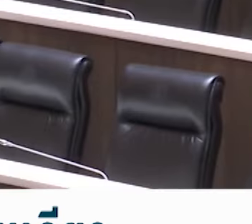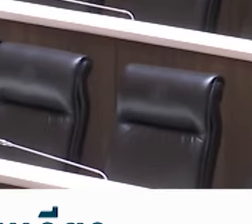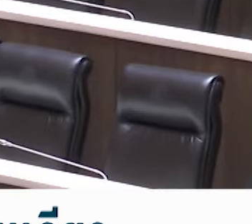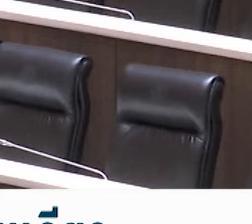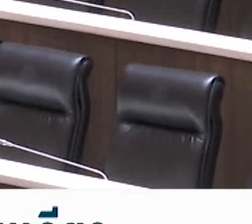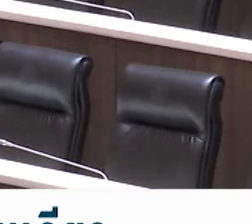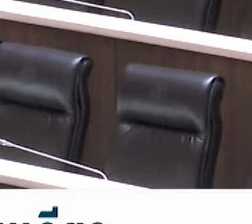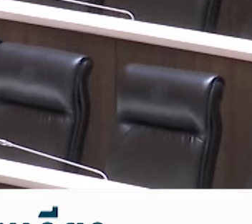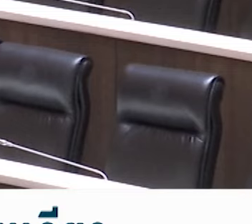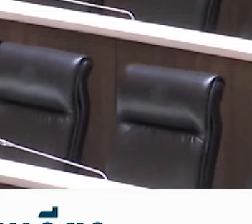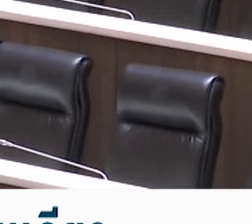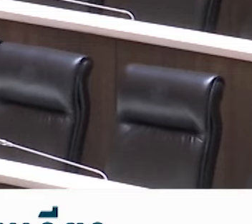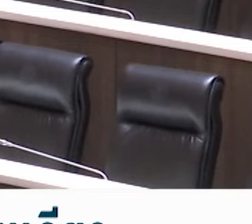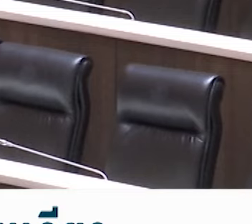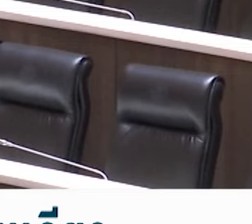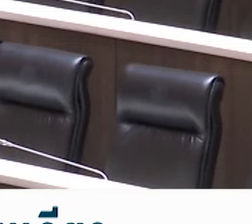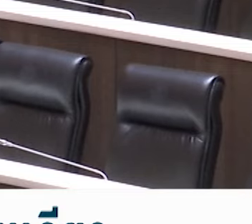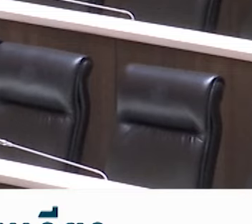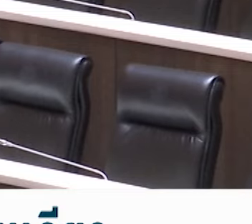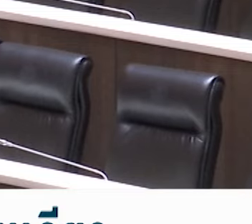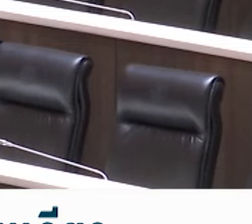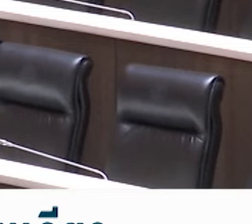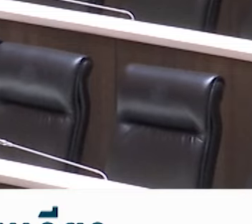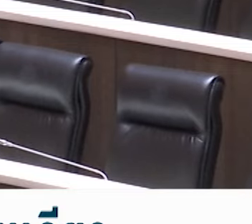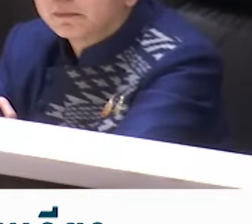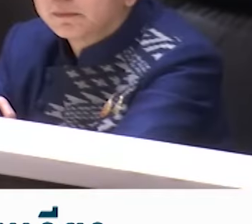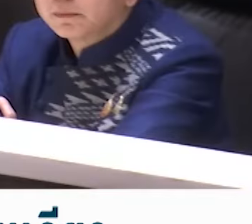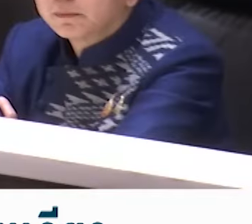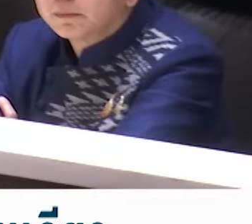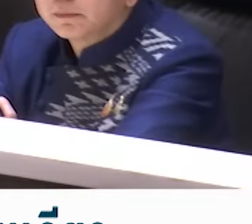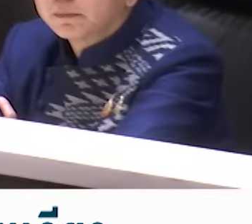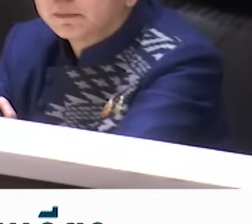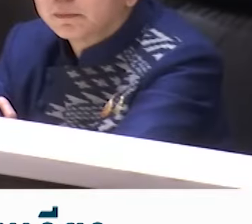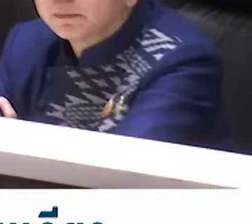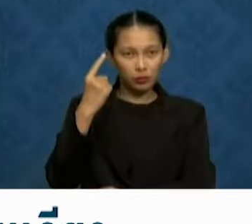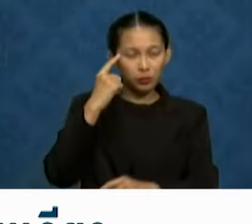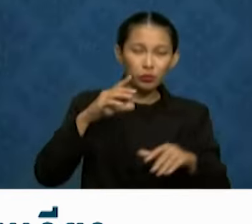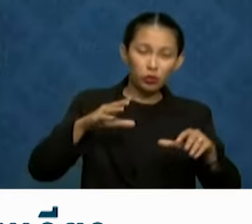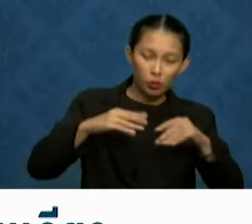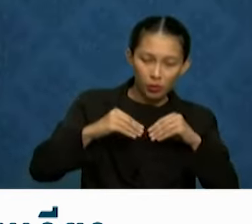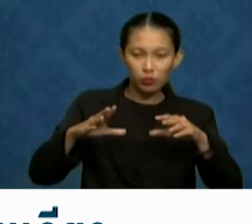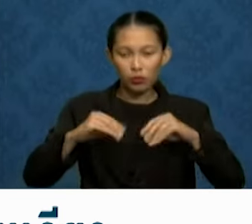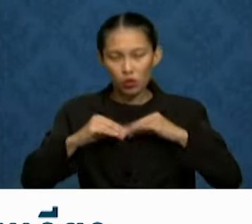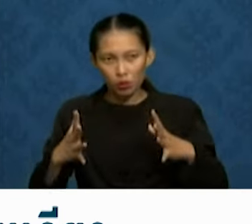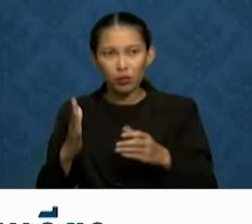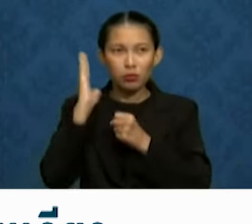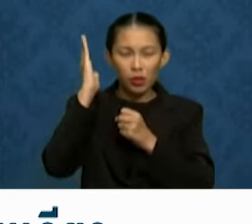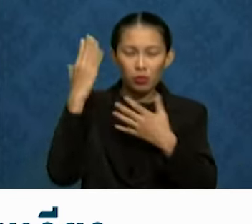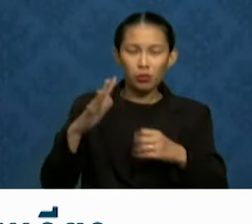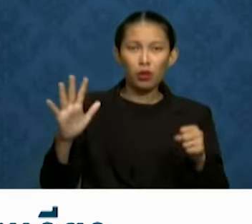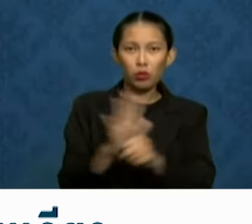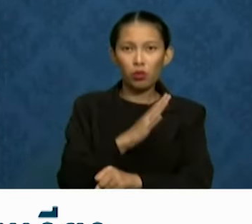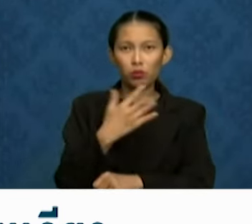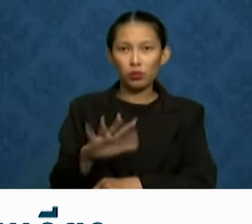าศก็เริ่มเป็นไปอย่างดูเดือดซึ่งอาจารย์ยุทธพรเชื่อว่าเมื่อวานนี้สาเหตุที่สุดท้ายและคุณพิเชษเชื้อเบืองพานประธานสภา